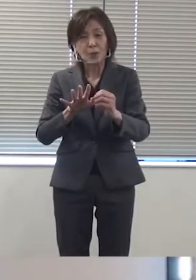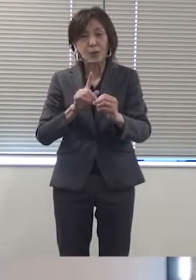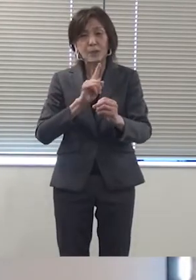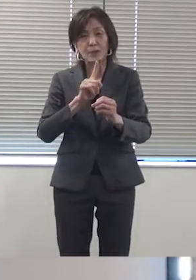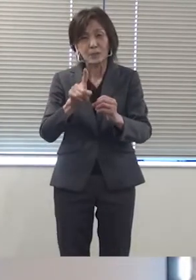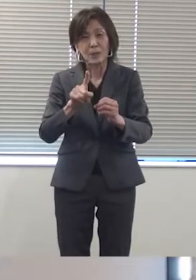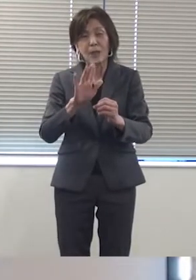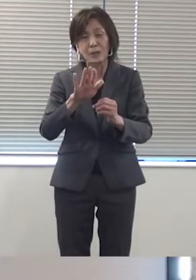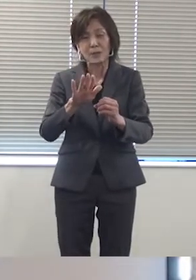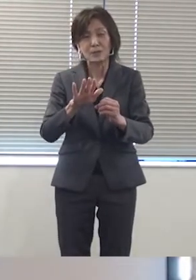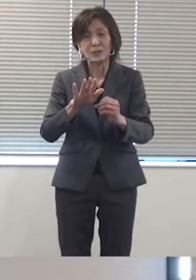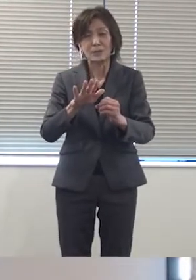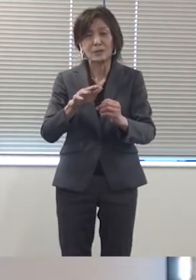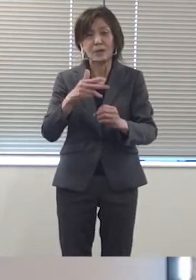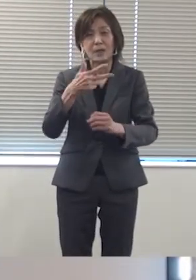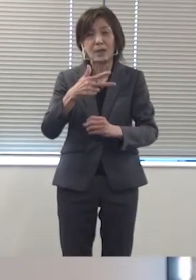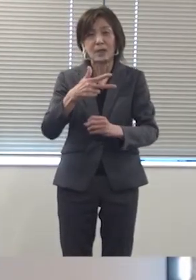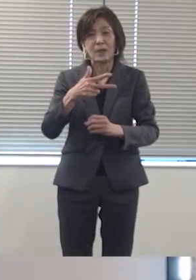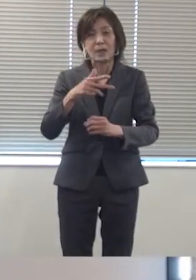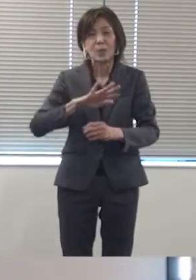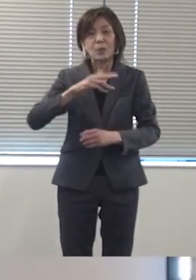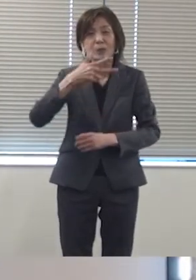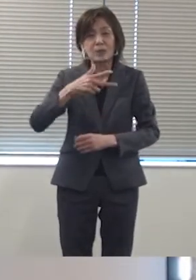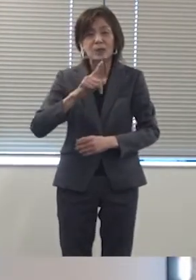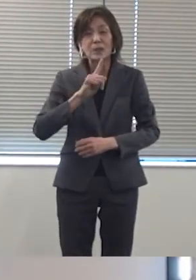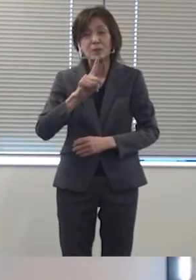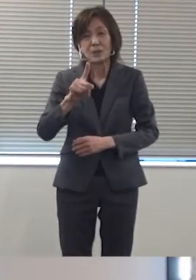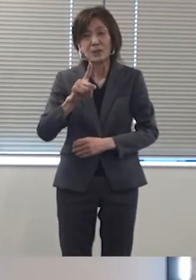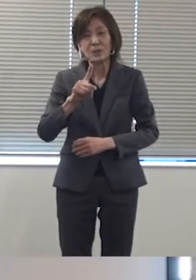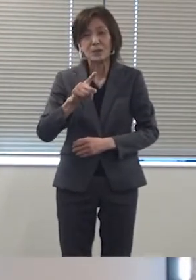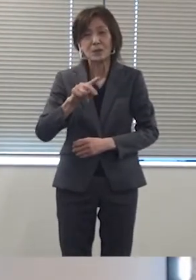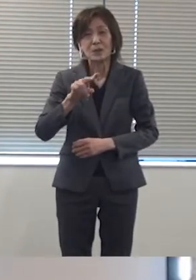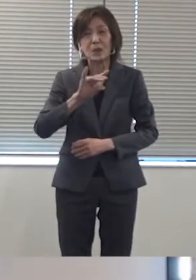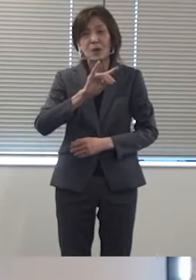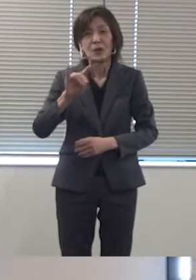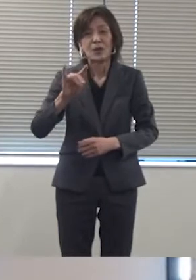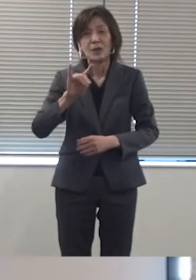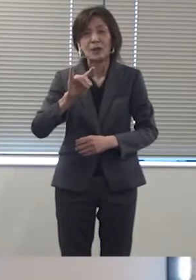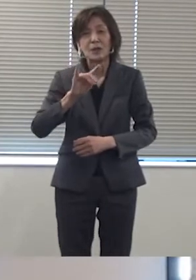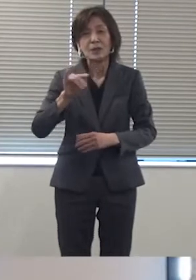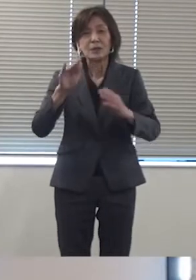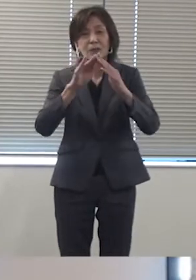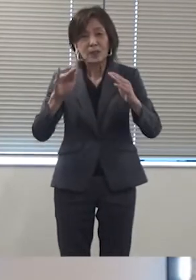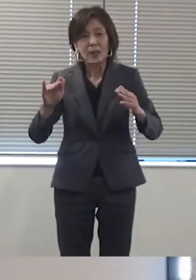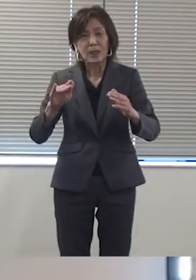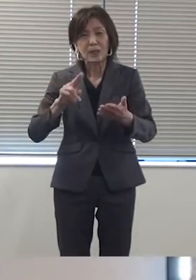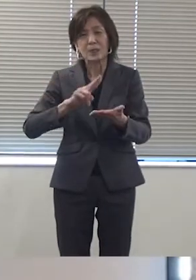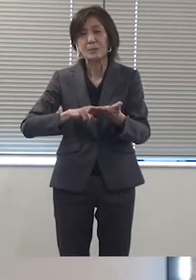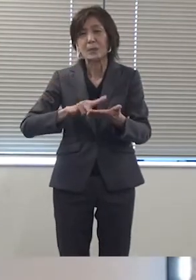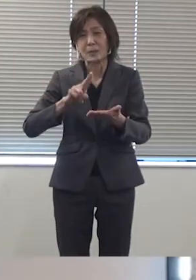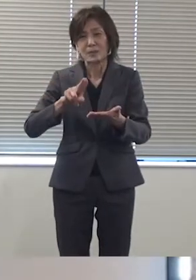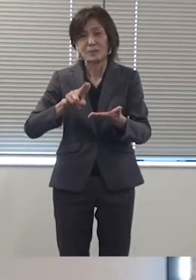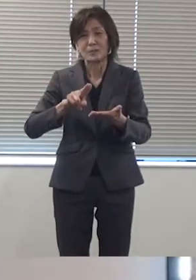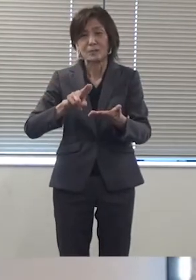初比較でいきますと、今回、若干増加しておりますけど、なかなか実態を表している状況がございますので、